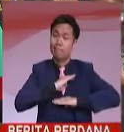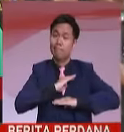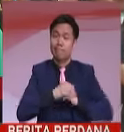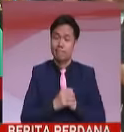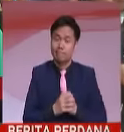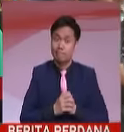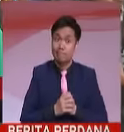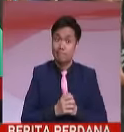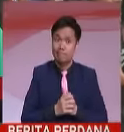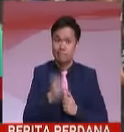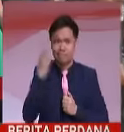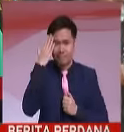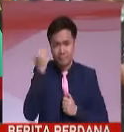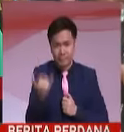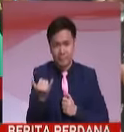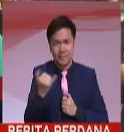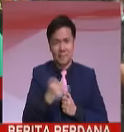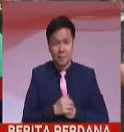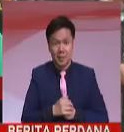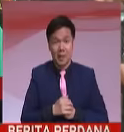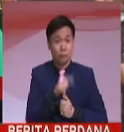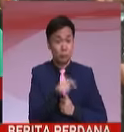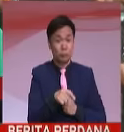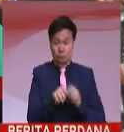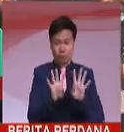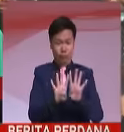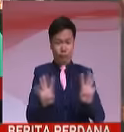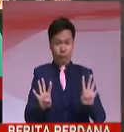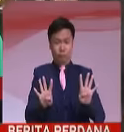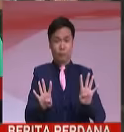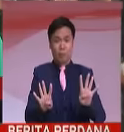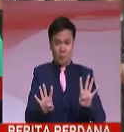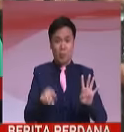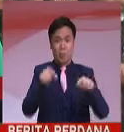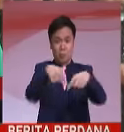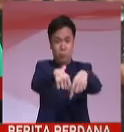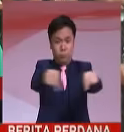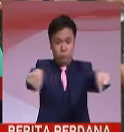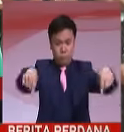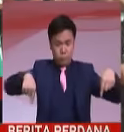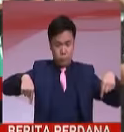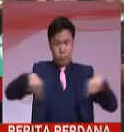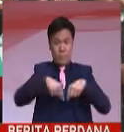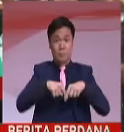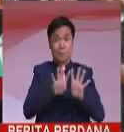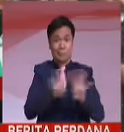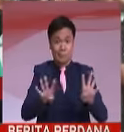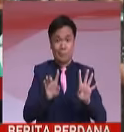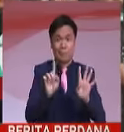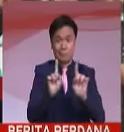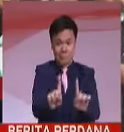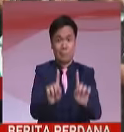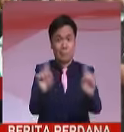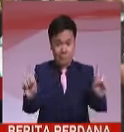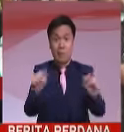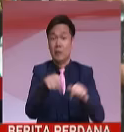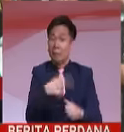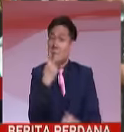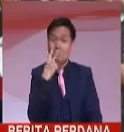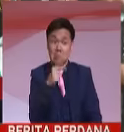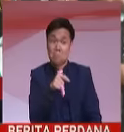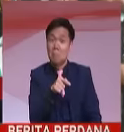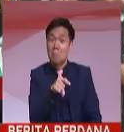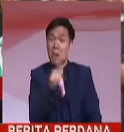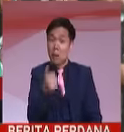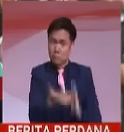baik tidak hanya mereka memberikan satu position saja terendam Boleh saya katakan semua posisi yang mereka berikan tuh ada-ada